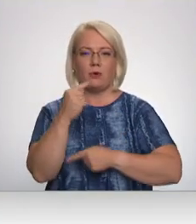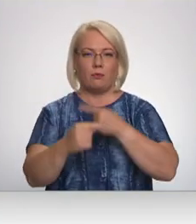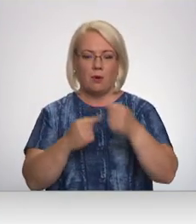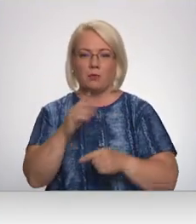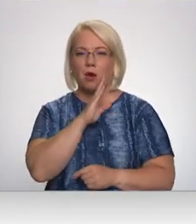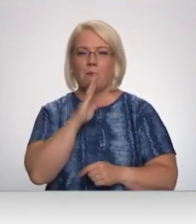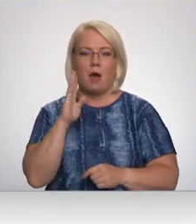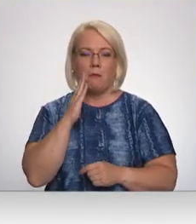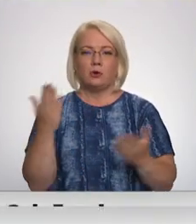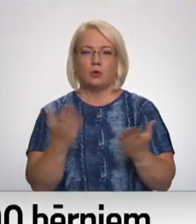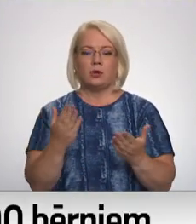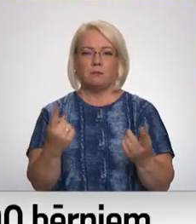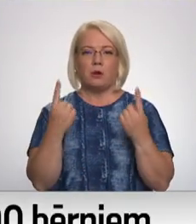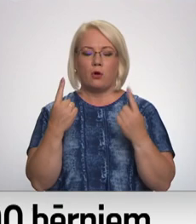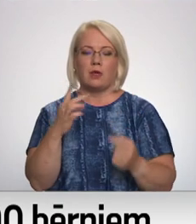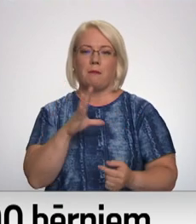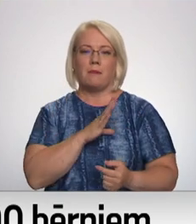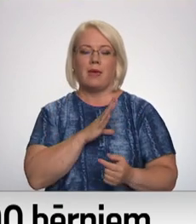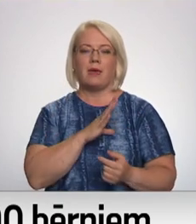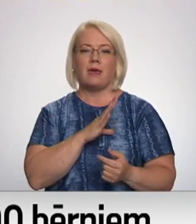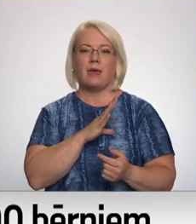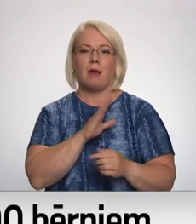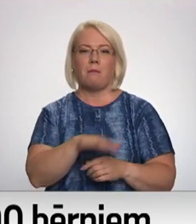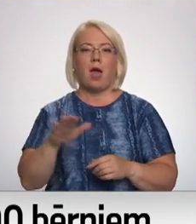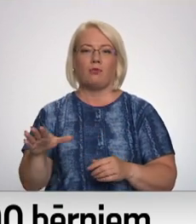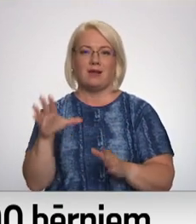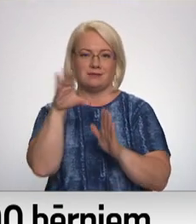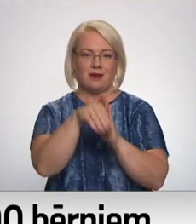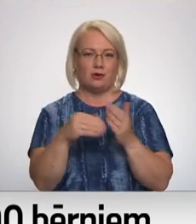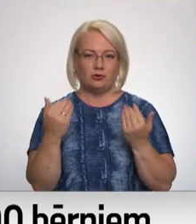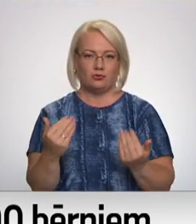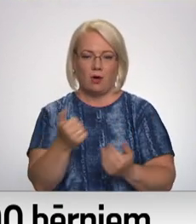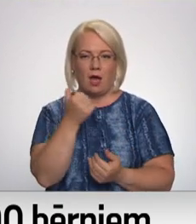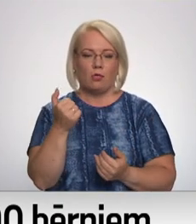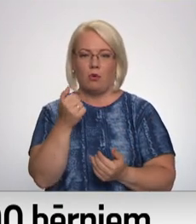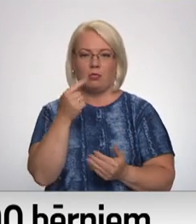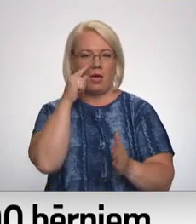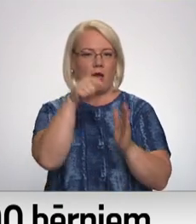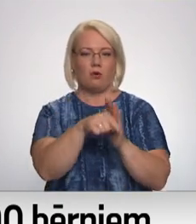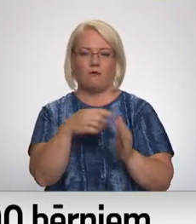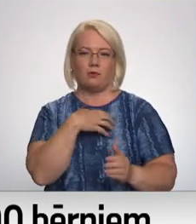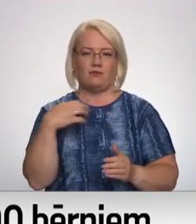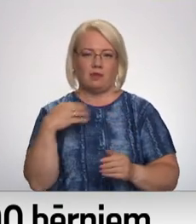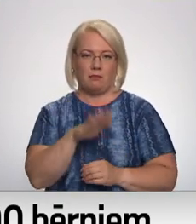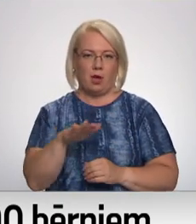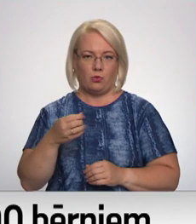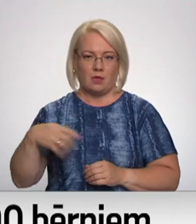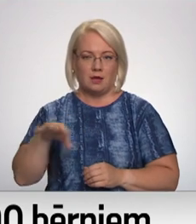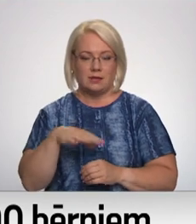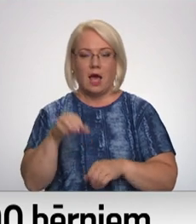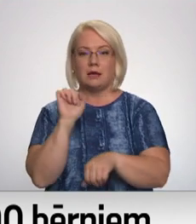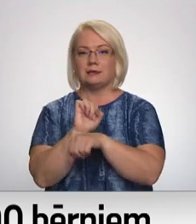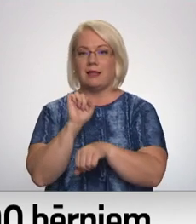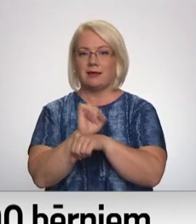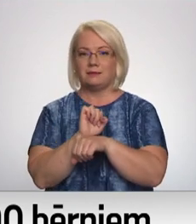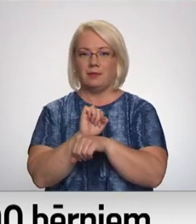kuras prioritāri bija tā kā jātiek bērniem šogad dārziņā, un viņi netika pašvaldības dārziņā. Līgums Salaspils novada domē